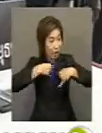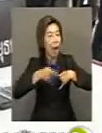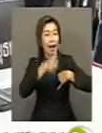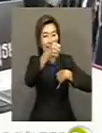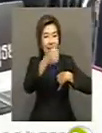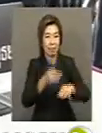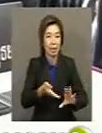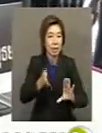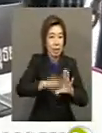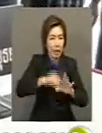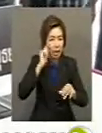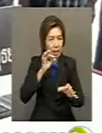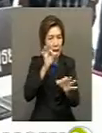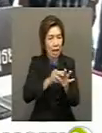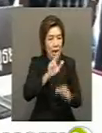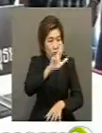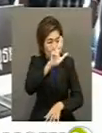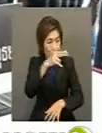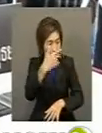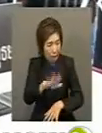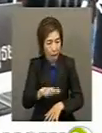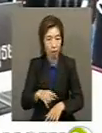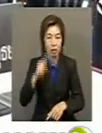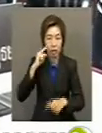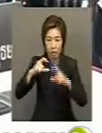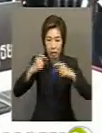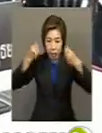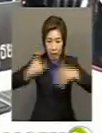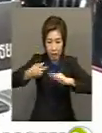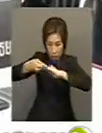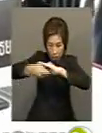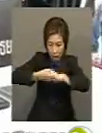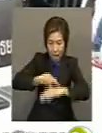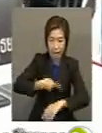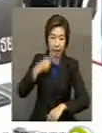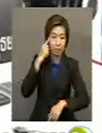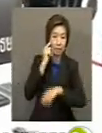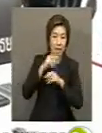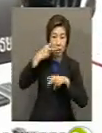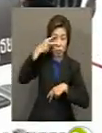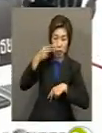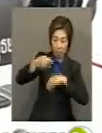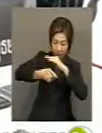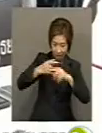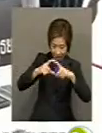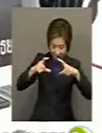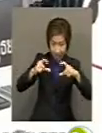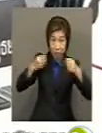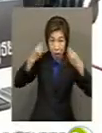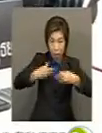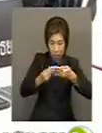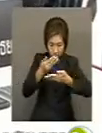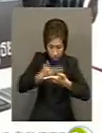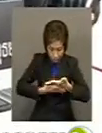ครได้ตัวของหน้าบัตรประชาชนที่เป็นสำเนามาเขาก็ไปทำการปลอมตัวของสำเนา